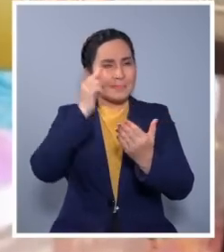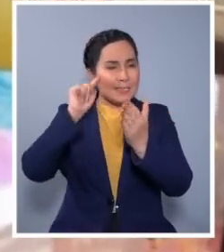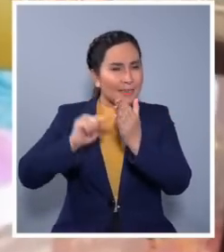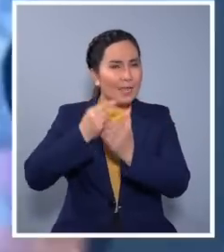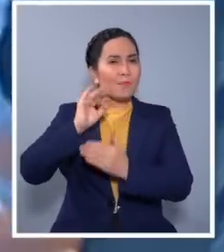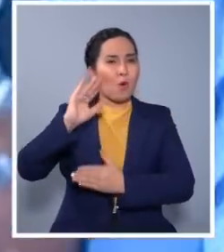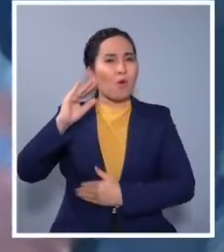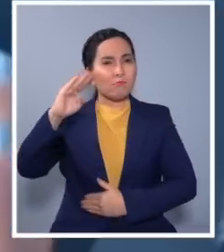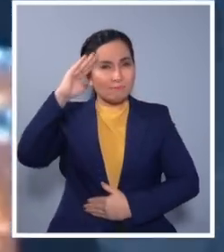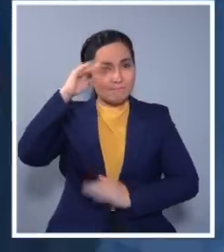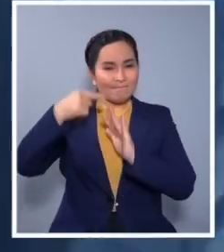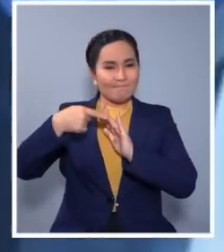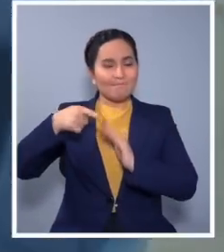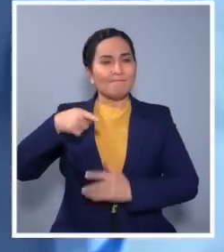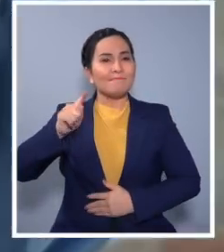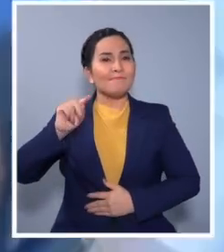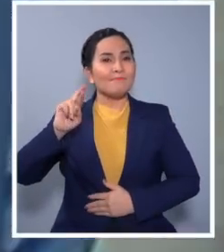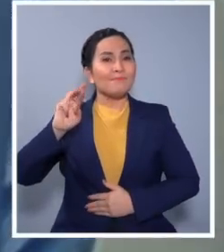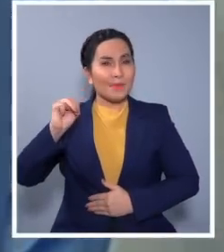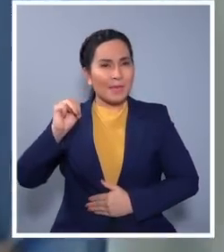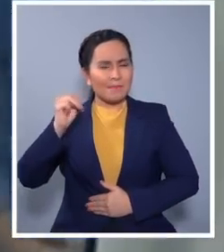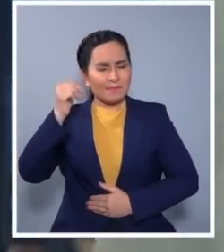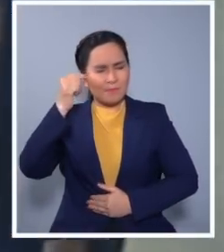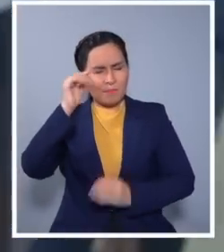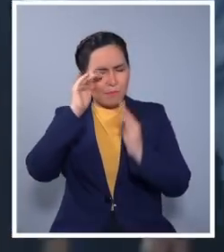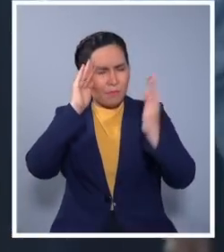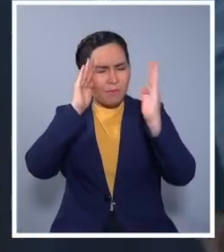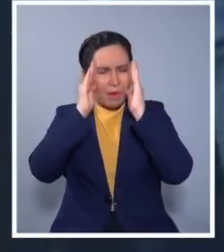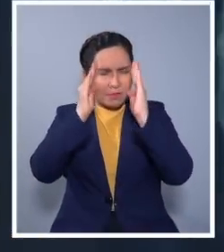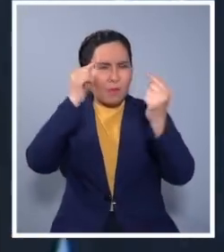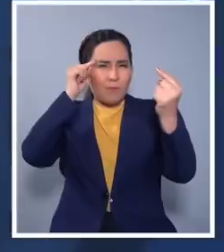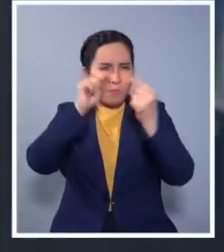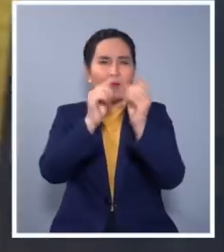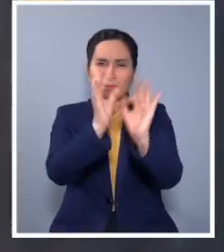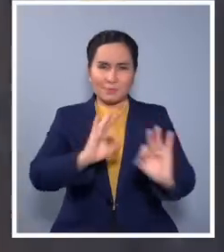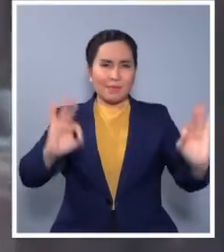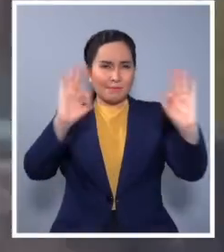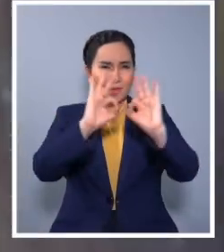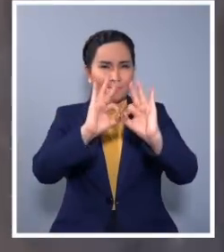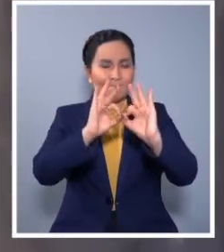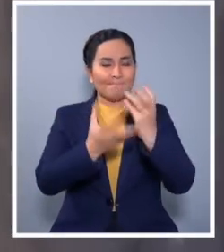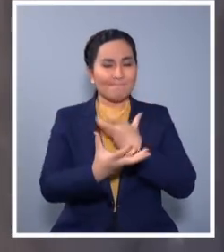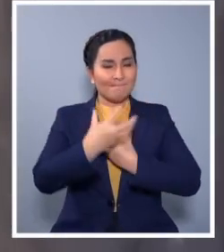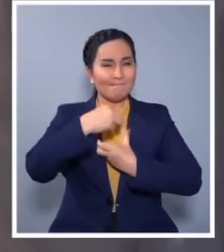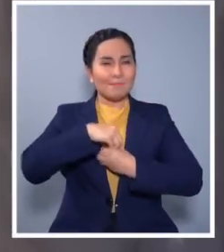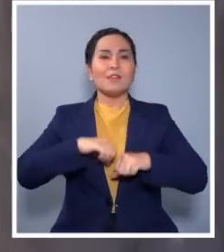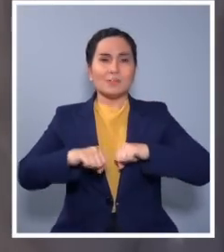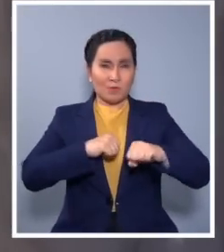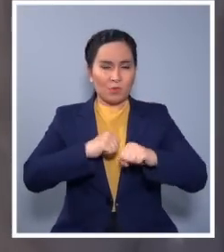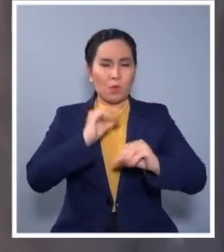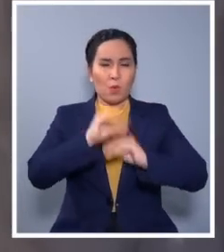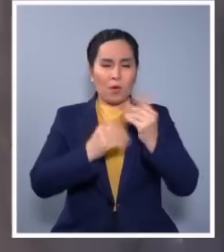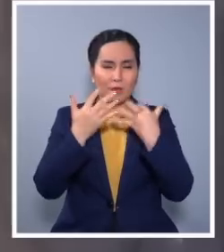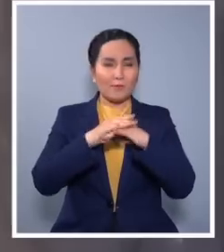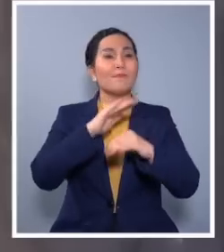รานนท์ได้ทิ้งเป็นอุดมการณ์สำคัญและยังคงตราตรึงอยู่ในหัวใจของเยาวชนผู้เข้าร่วมโครง